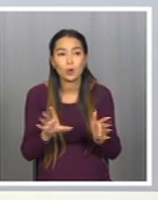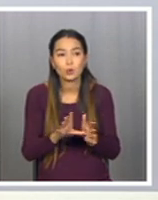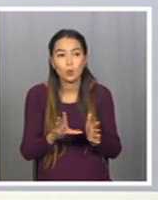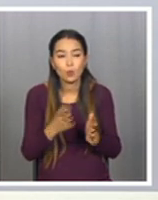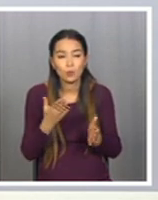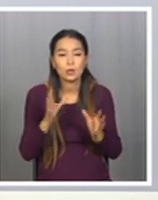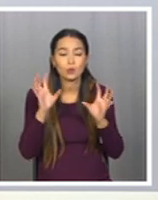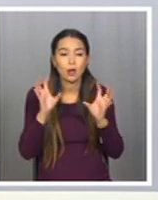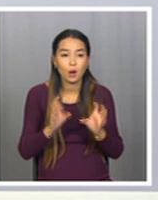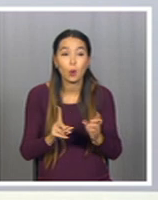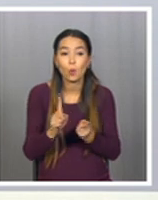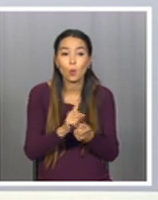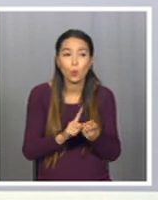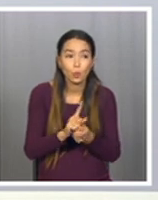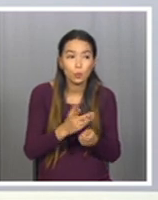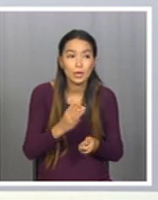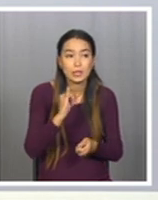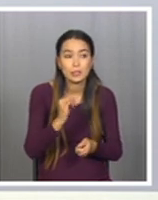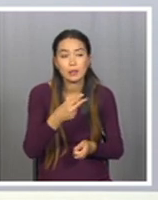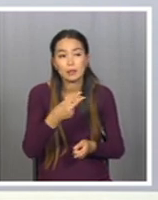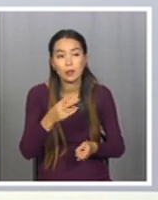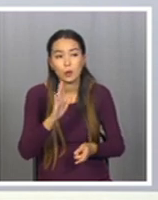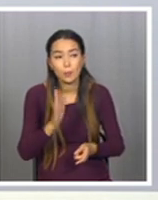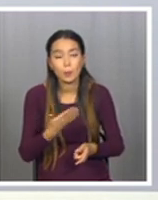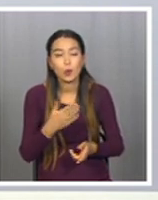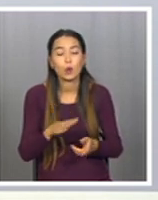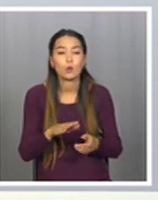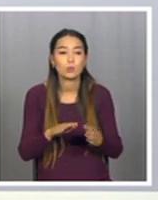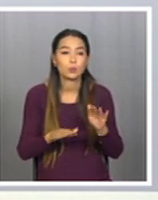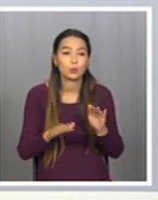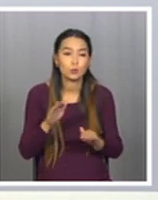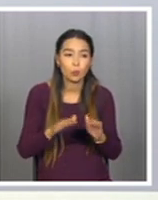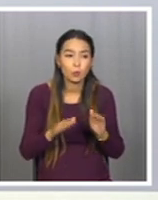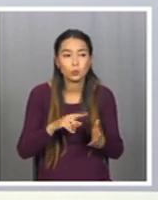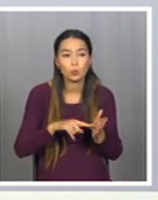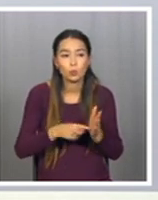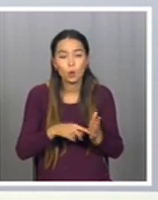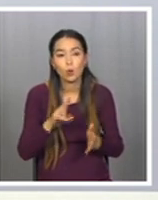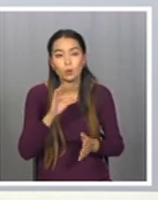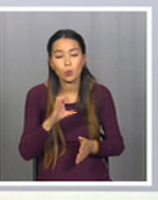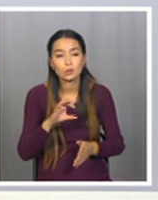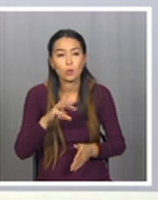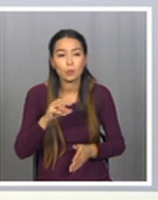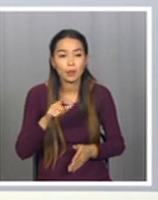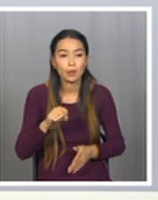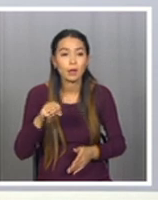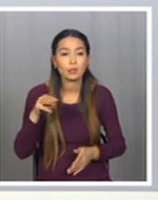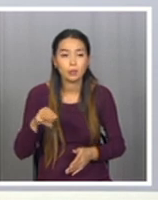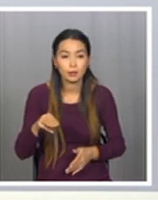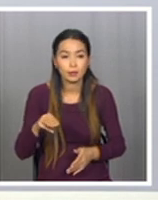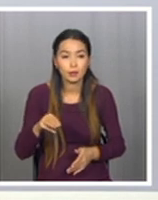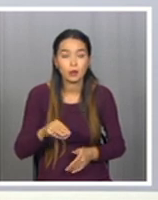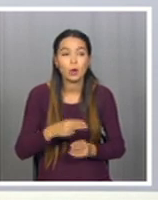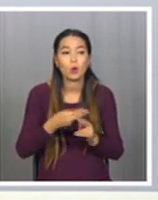заңдылығы И тең болады тоқ күшінің максимум мәні көбейтілген косинус омегаты. Және бұл